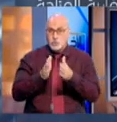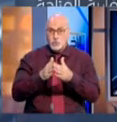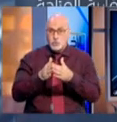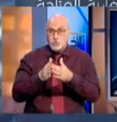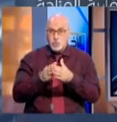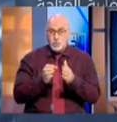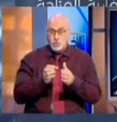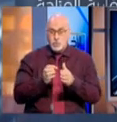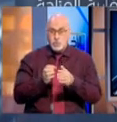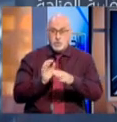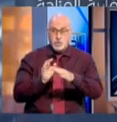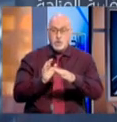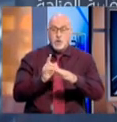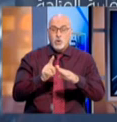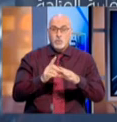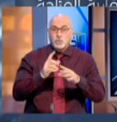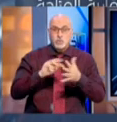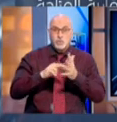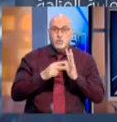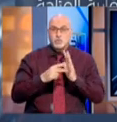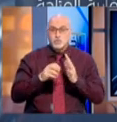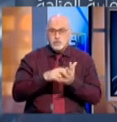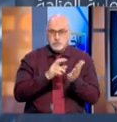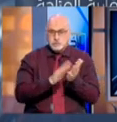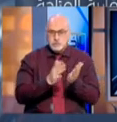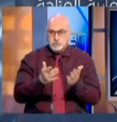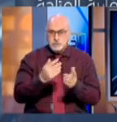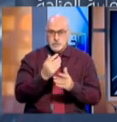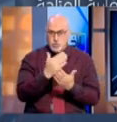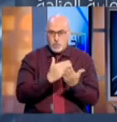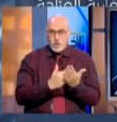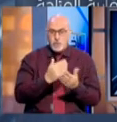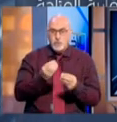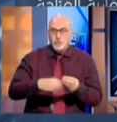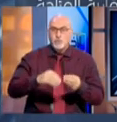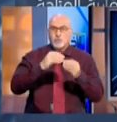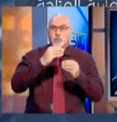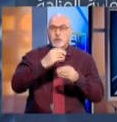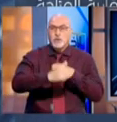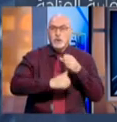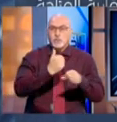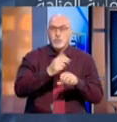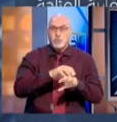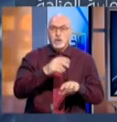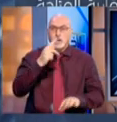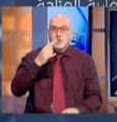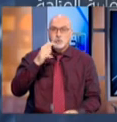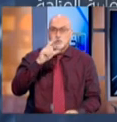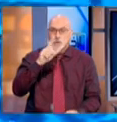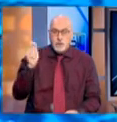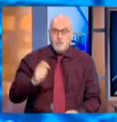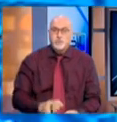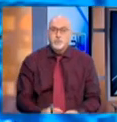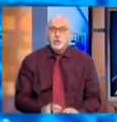بالإطلاق الفعلي لتجسيد مختلف المشاريع المسجلة ضمن البرنامج التكميلي للتنمية لولاية خنشلة والإسراع